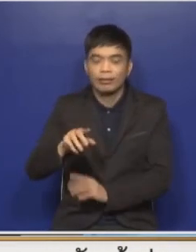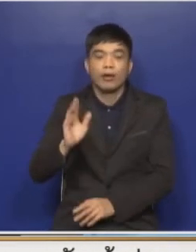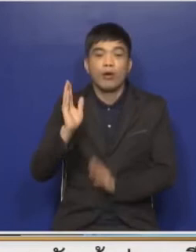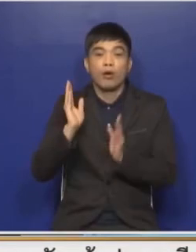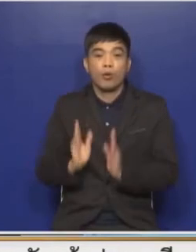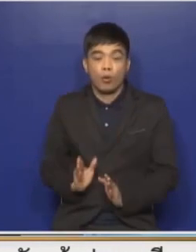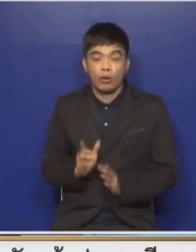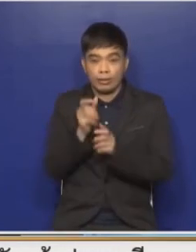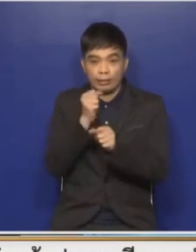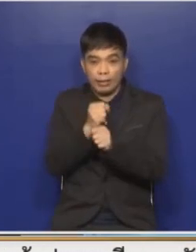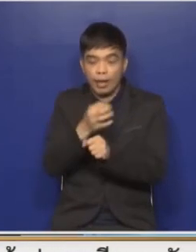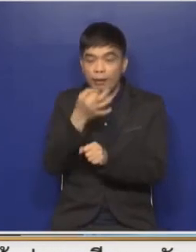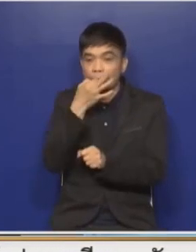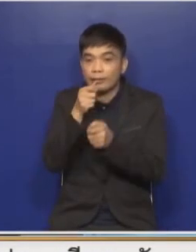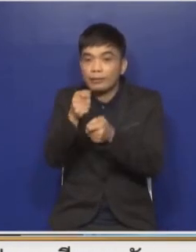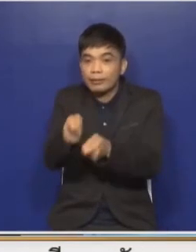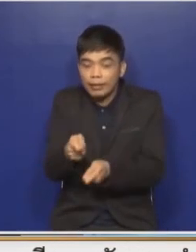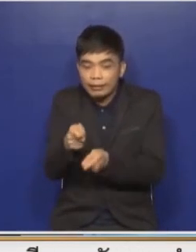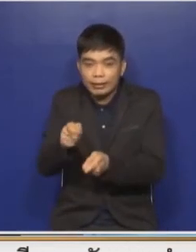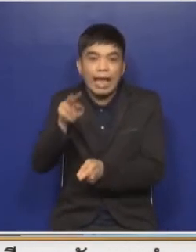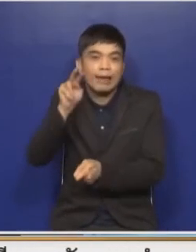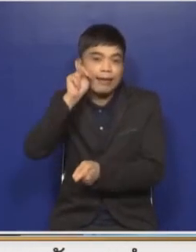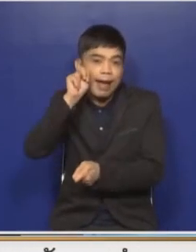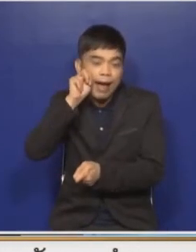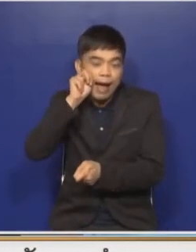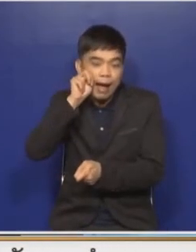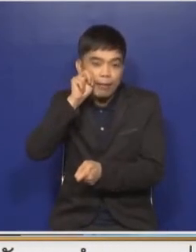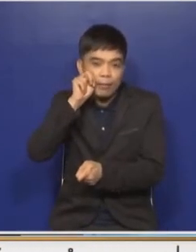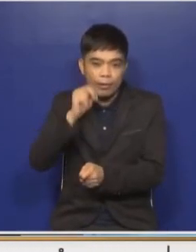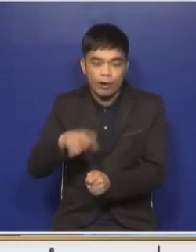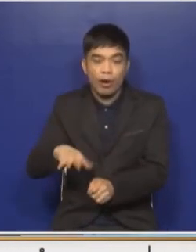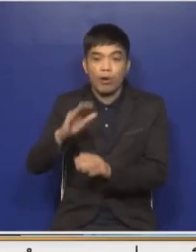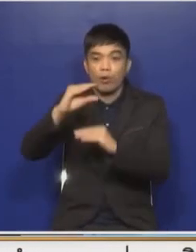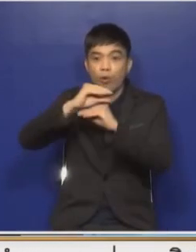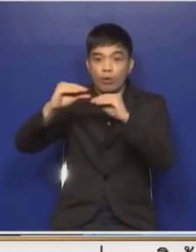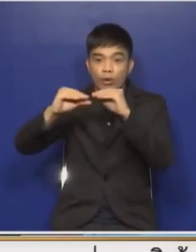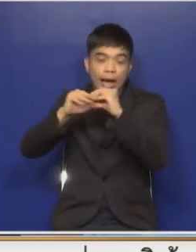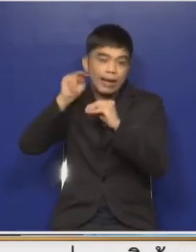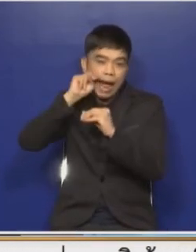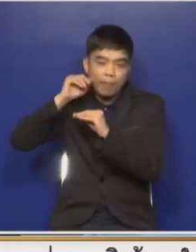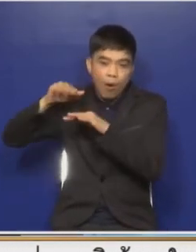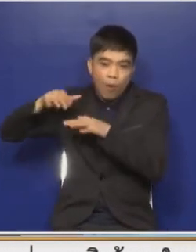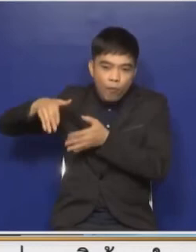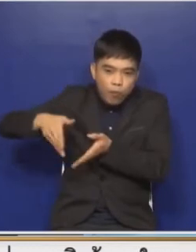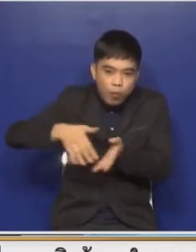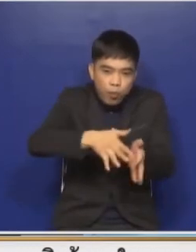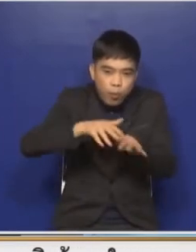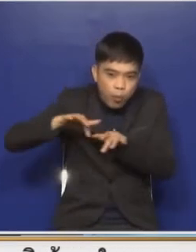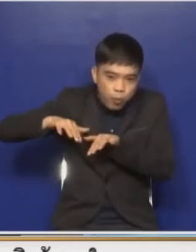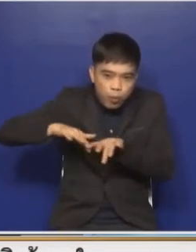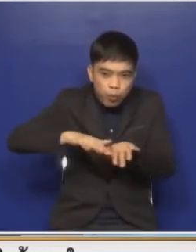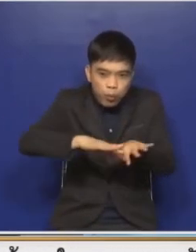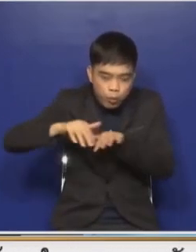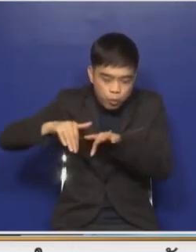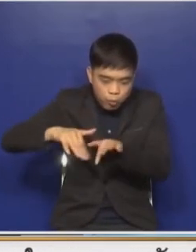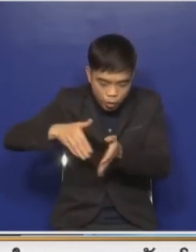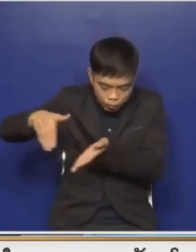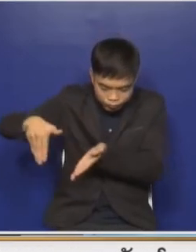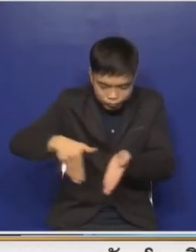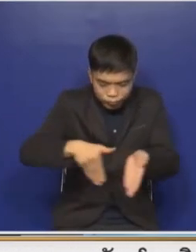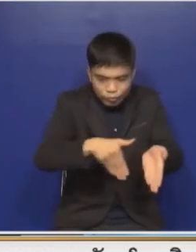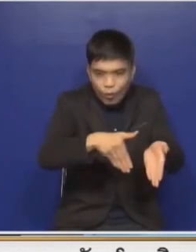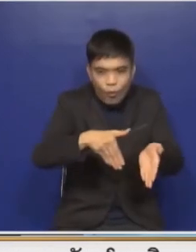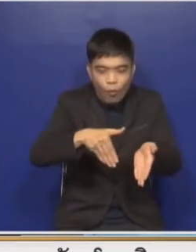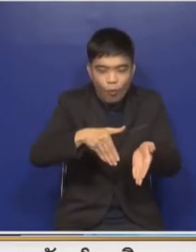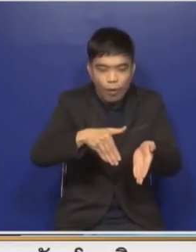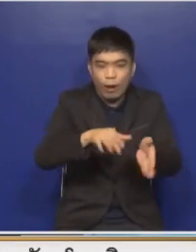การชลประทานลำดมน้อยบอกว่าการปล่อยน้ำทางโครงการนั้นไม่ทั่วถึงเนื่องจากว่าคนที่อยู่ปลายคลองได้น้